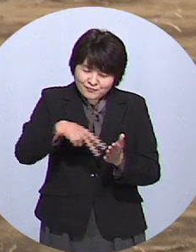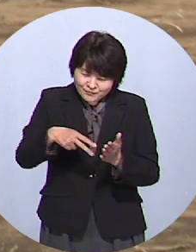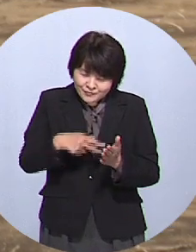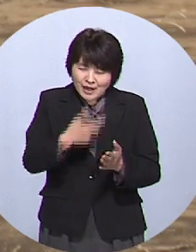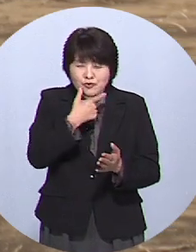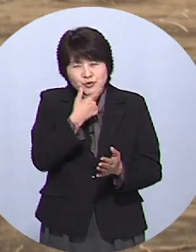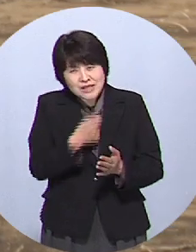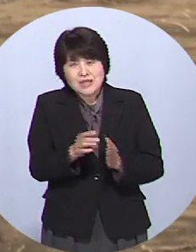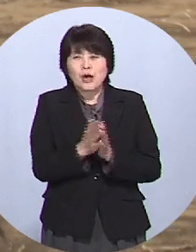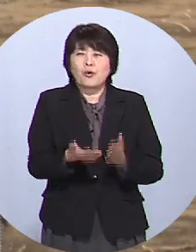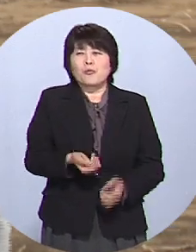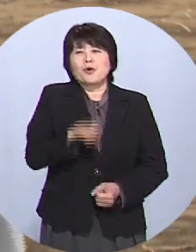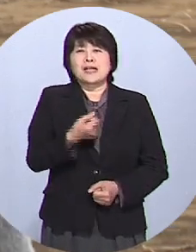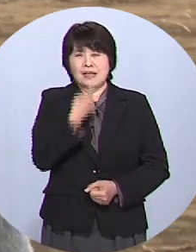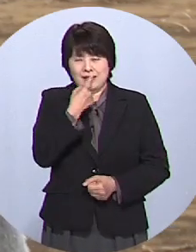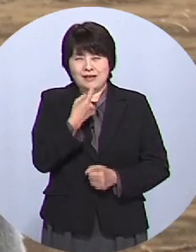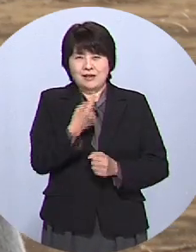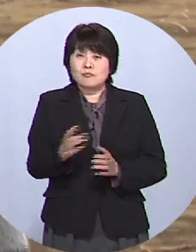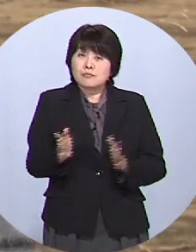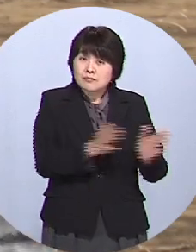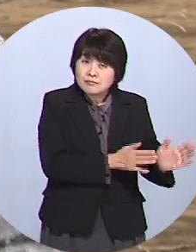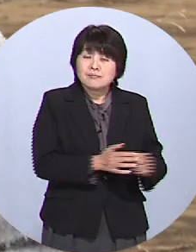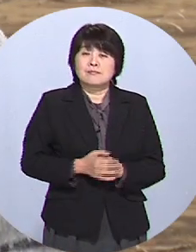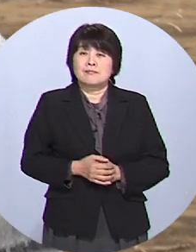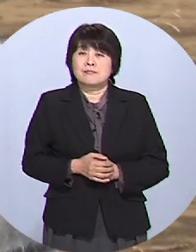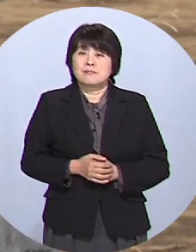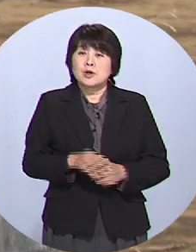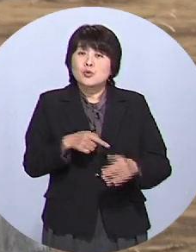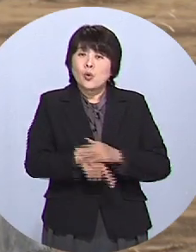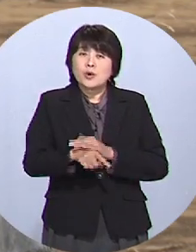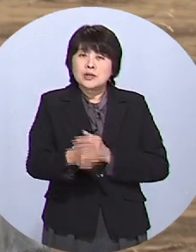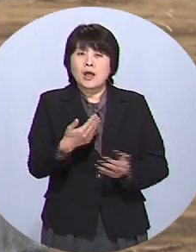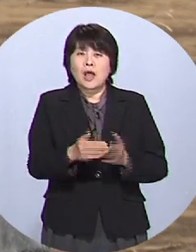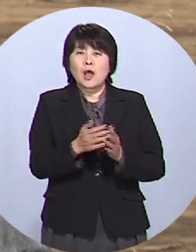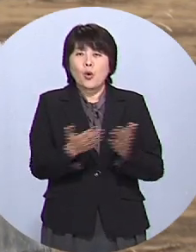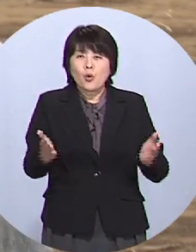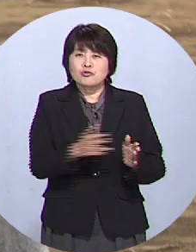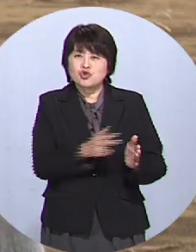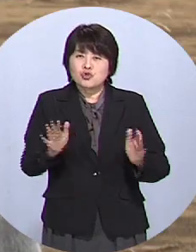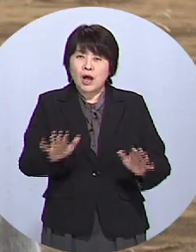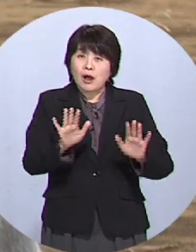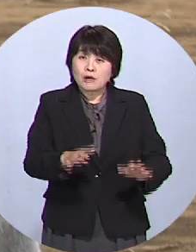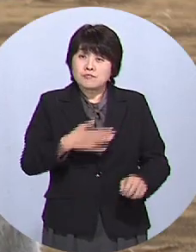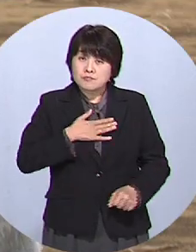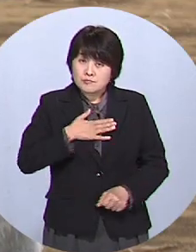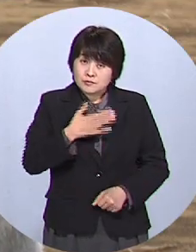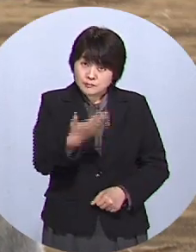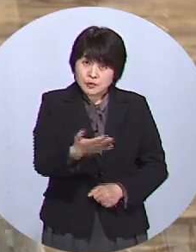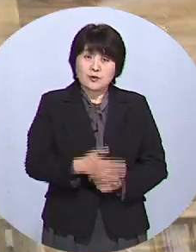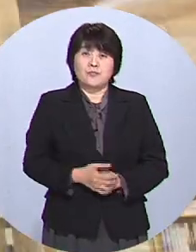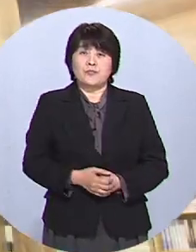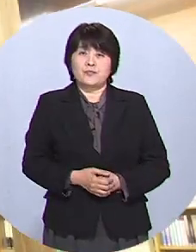。ところで皆さん、なぜ絵本週間が設けられたのかご存知ですか？